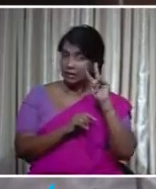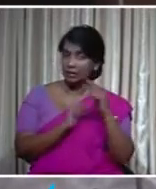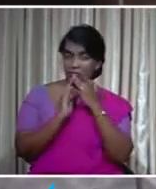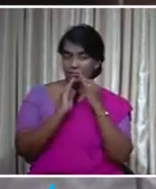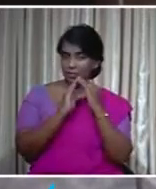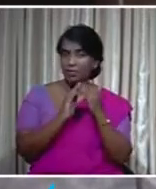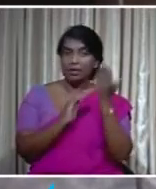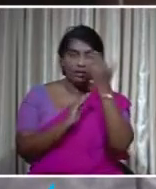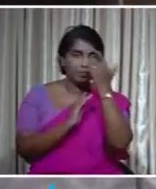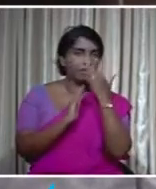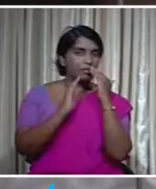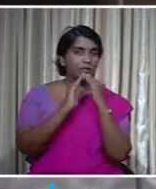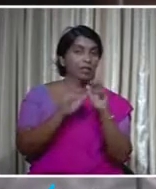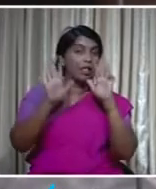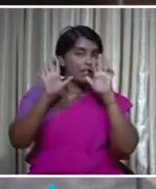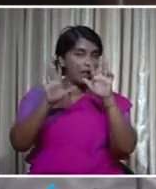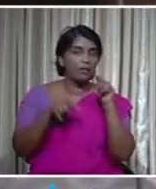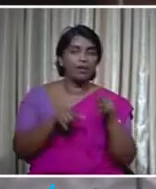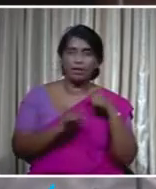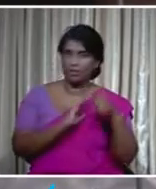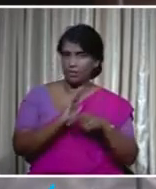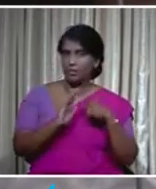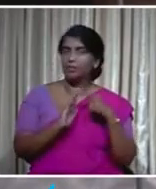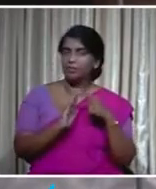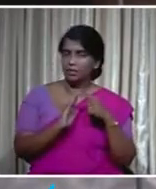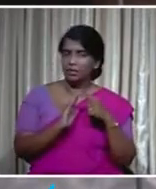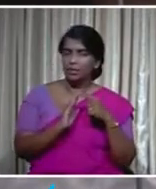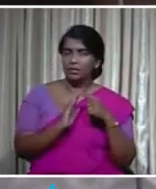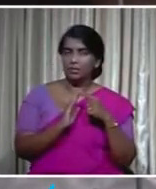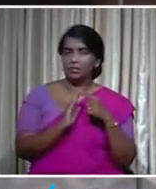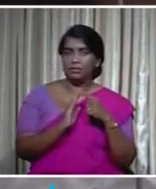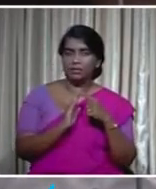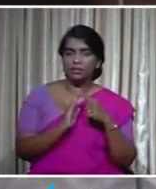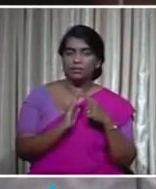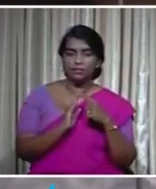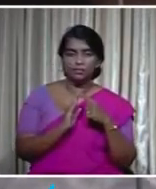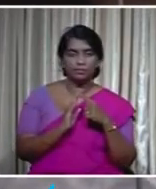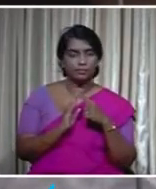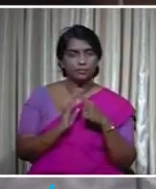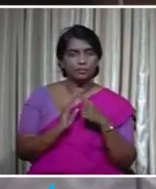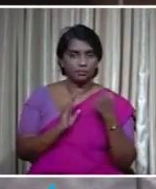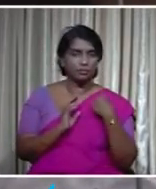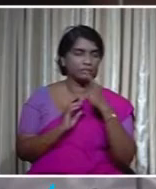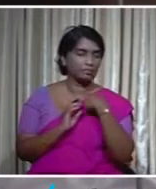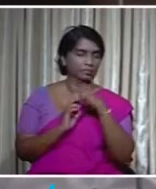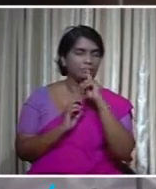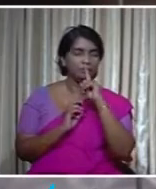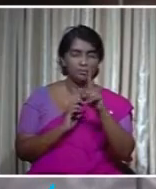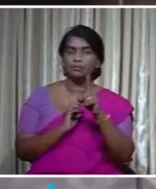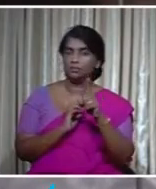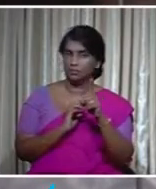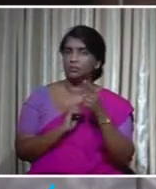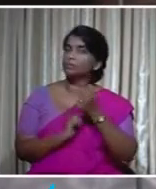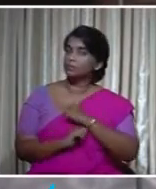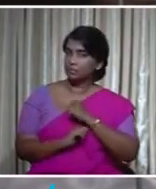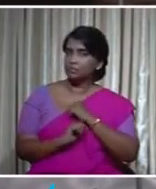தமிழ் பாடசாலைகள் இலங்கை பூராக அறிவிக்கப்பட்டிருக்கிறது. ஆகவே கௌரவ அமைச்சர் அவர்களே, நான் ஒன்றை குறிப்பிட விரும்புகிறேன். இந்த இடத்தில் இந்த